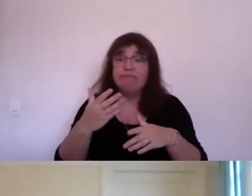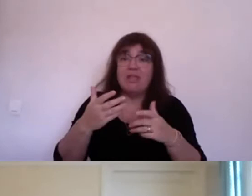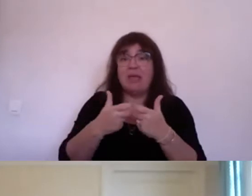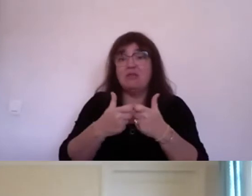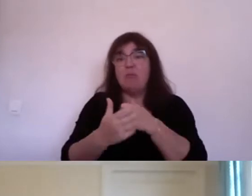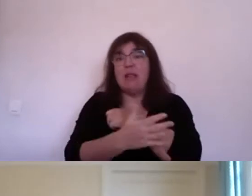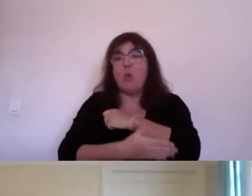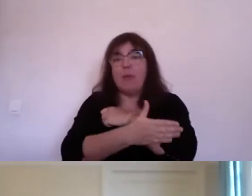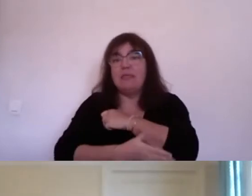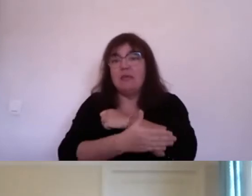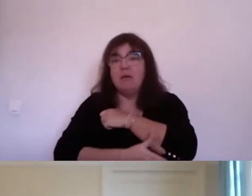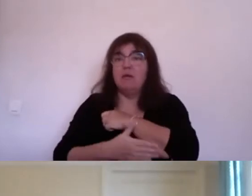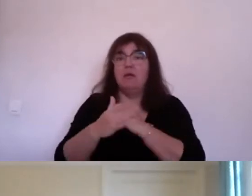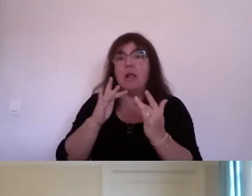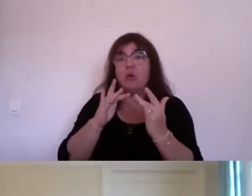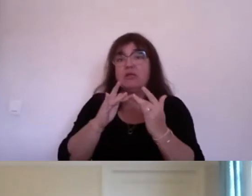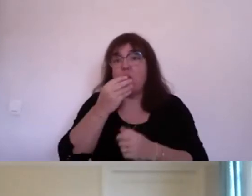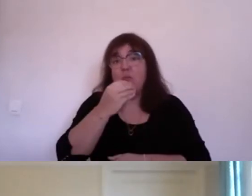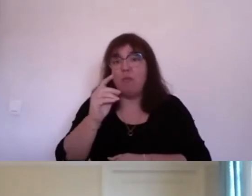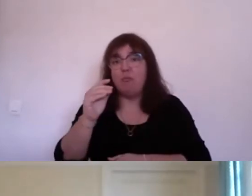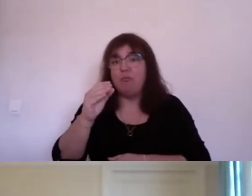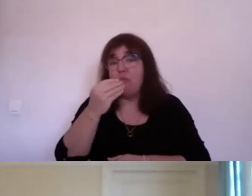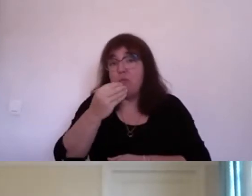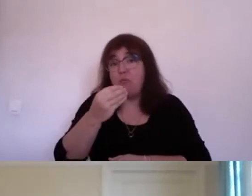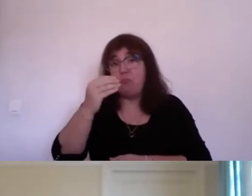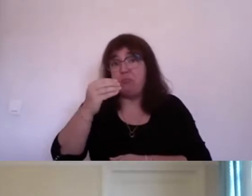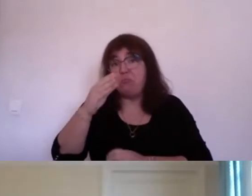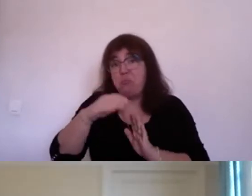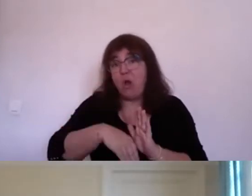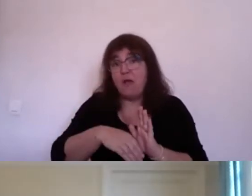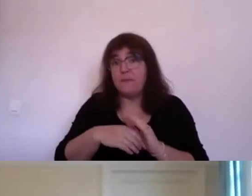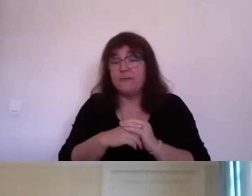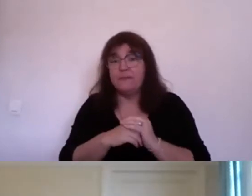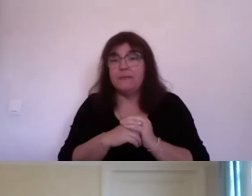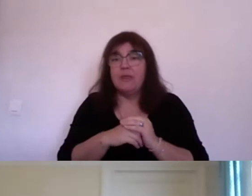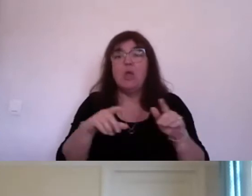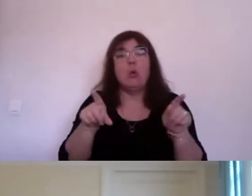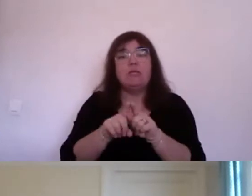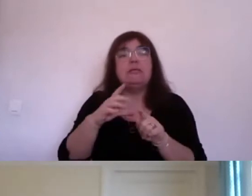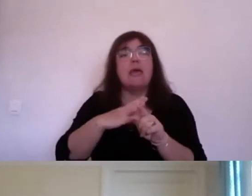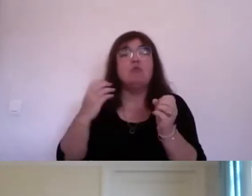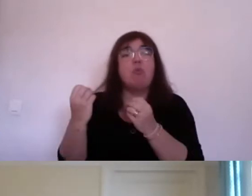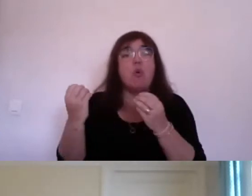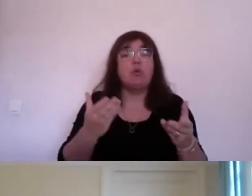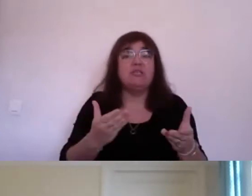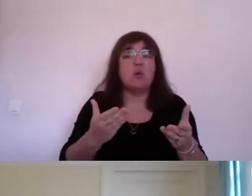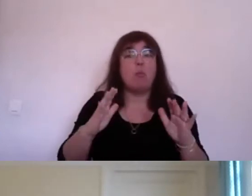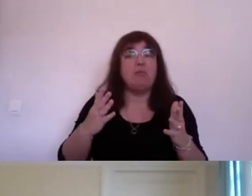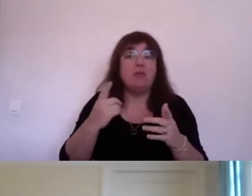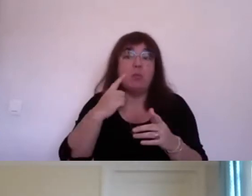connectés. Voilà, donc il y a cette question-là et une suggestion aussi qui est faite d'éventuellement prêter du